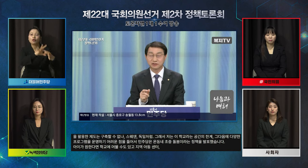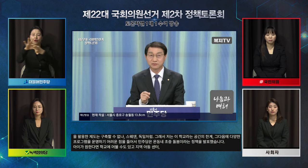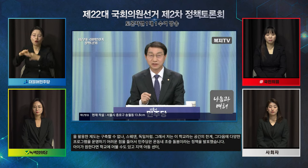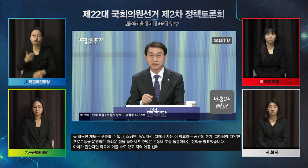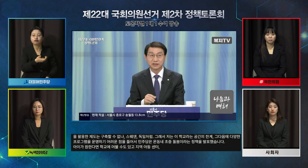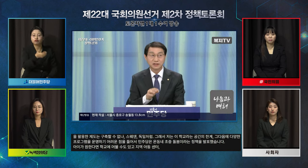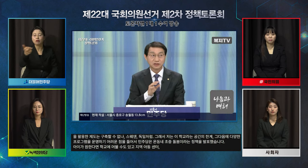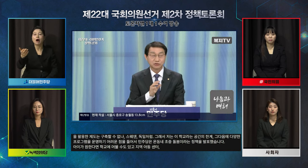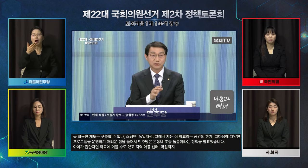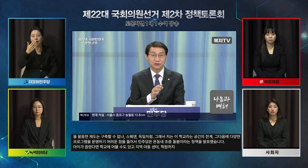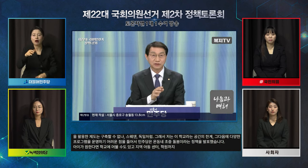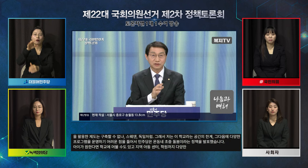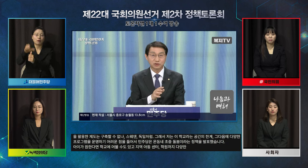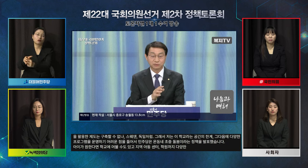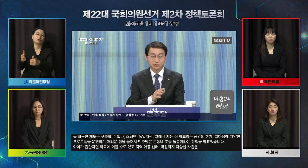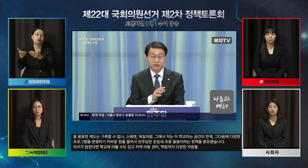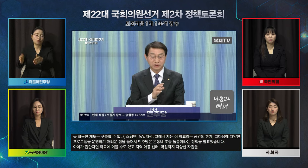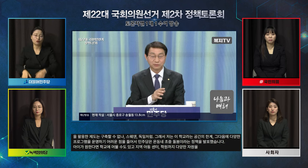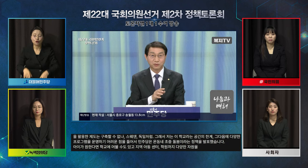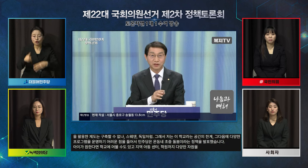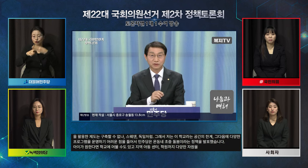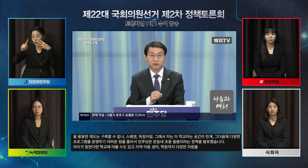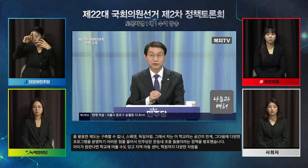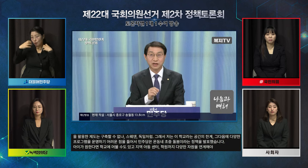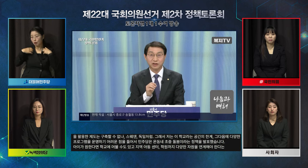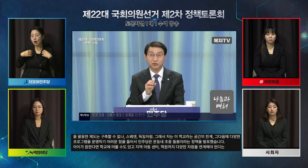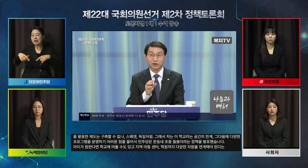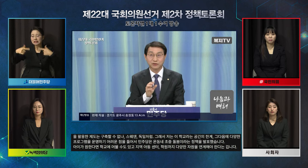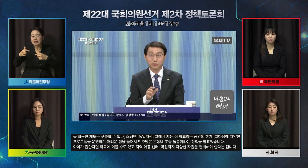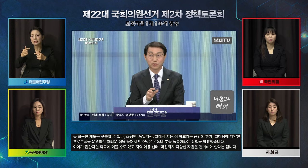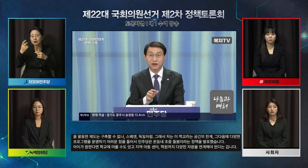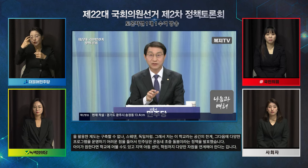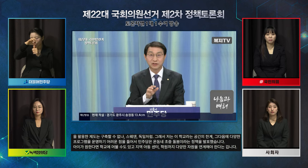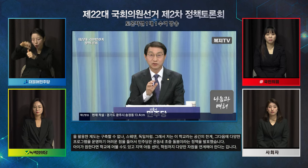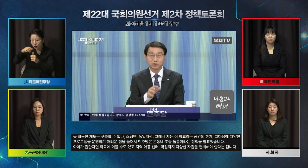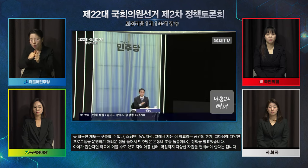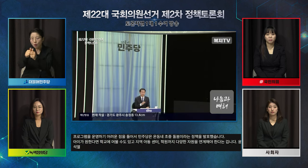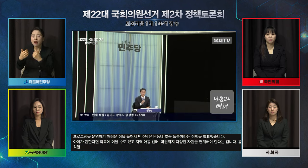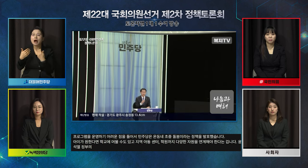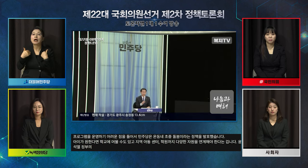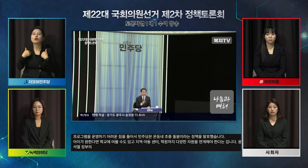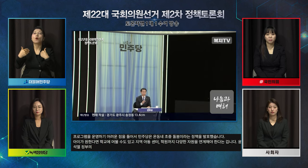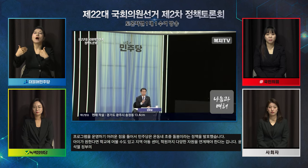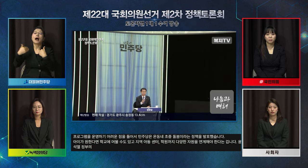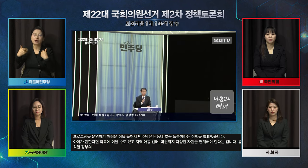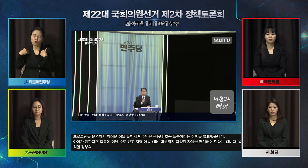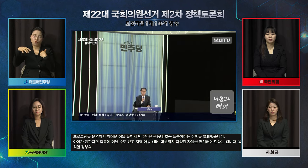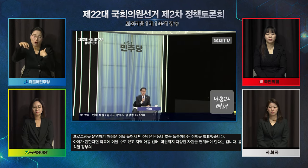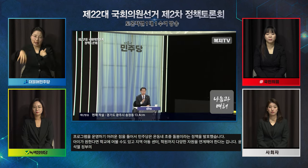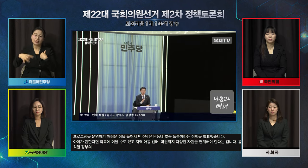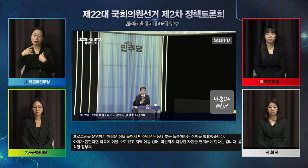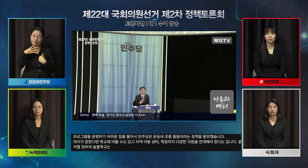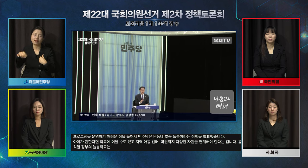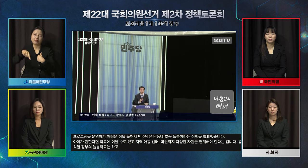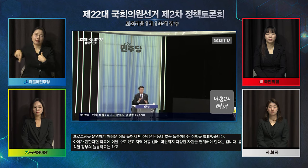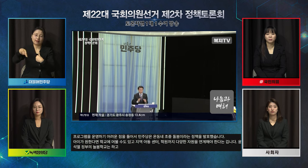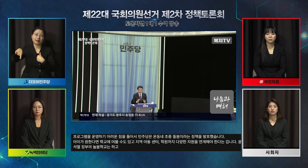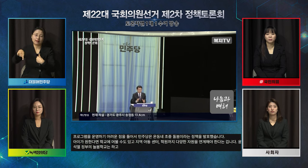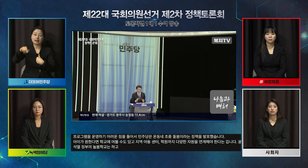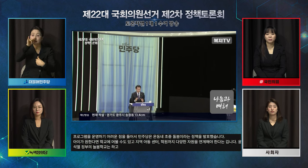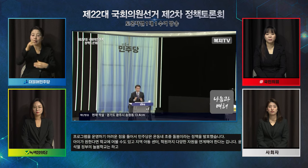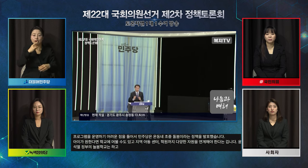역할을 해야 한다는 것입니다. 윤석열 정부의 늘범학교는 학교라는 공간, 교육청과 학교라고 하는 책임 주체를 두고 있지만